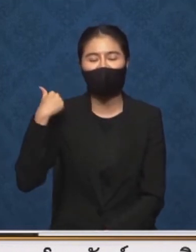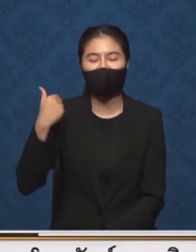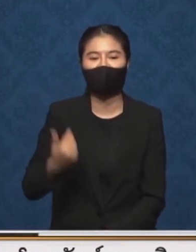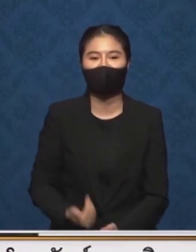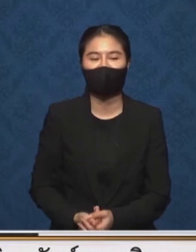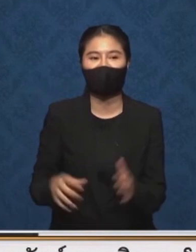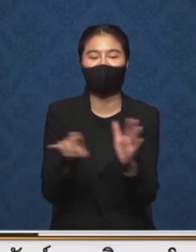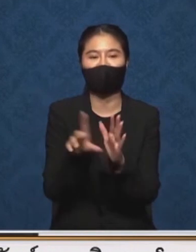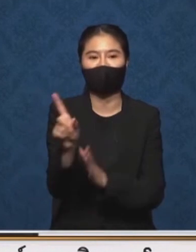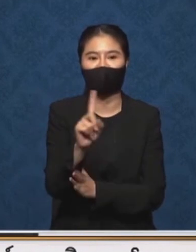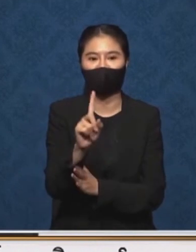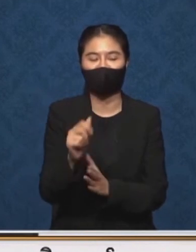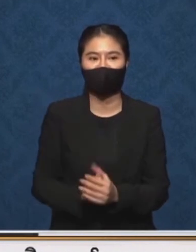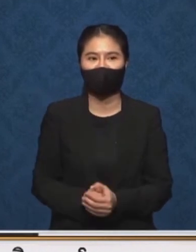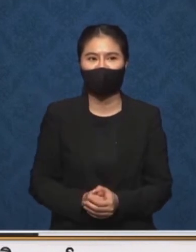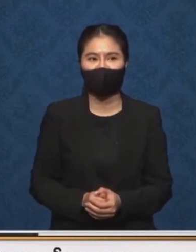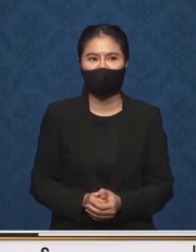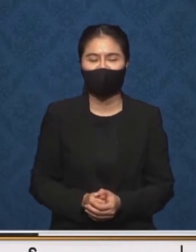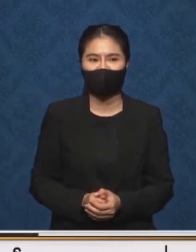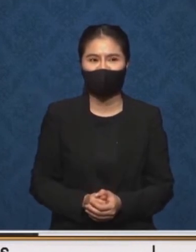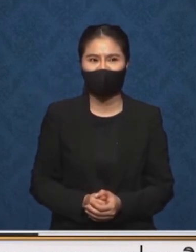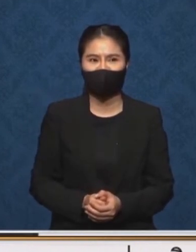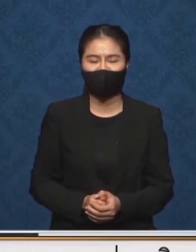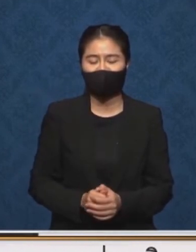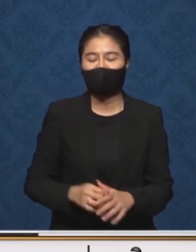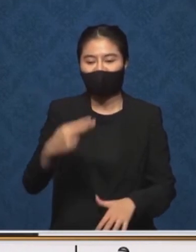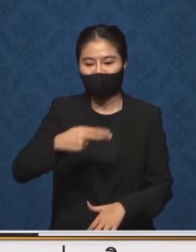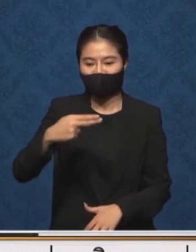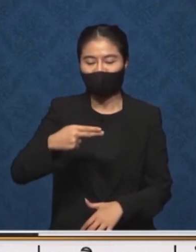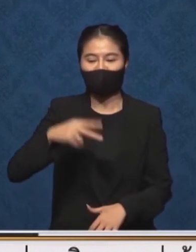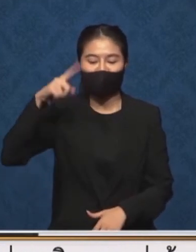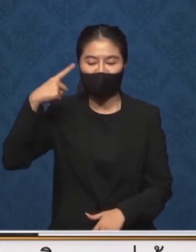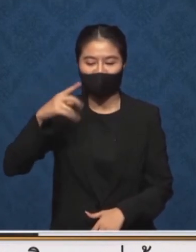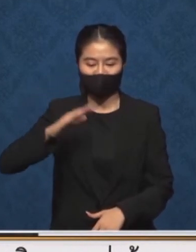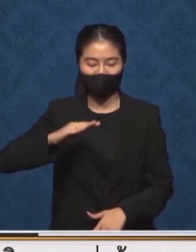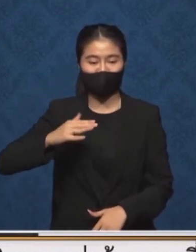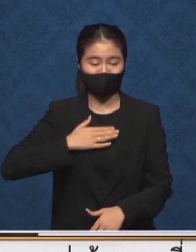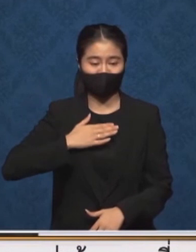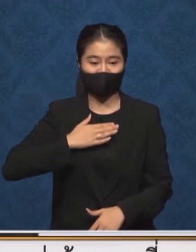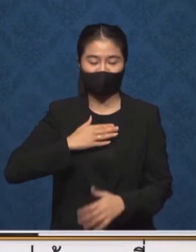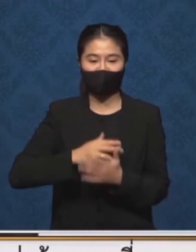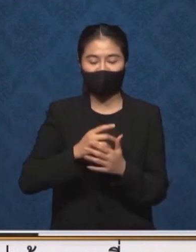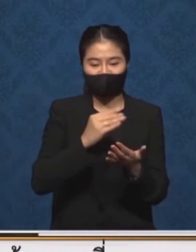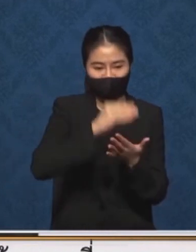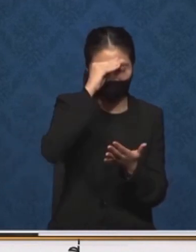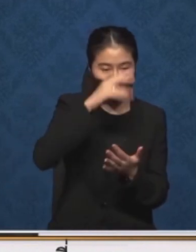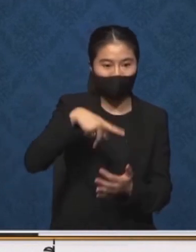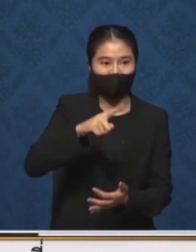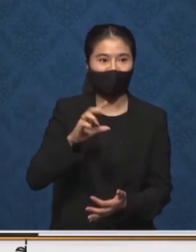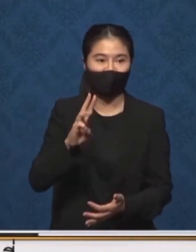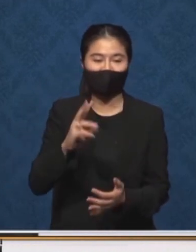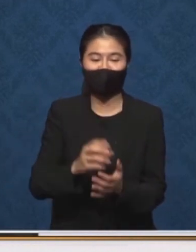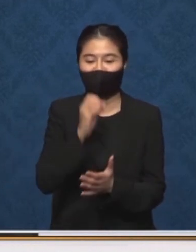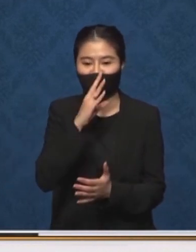สุดท้ายเนี่ยหล้านสาวผมเองอยู่ปรองกเขาไปอ่านคำพูดคนใน